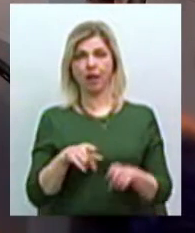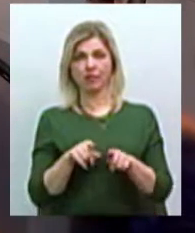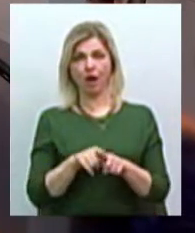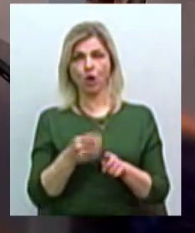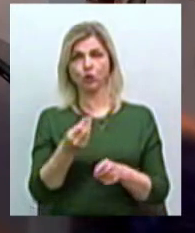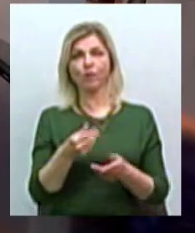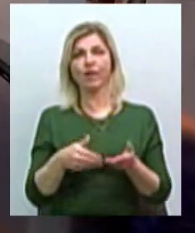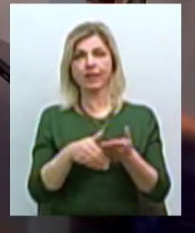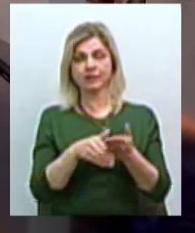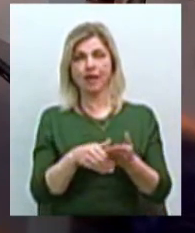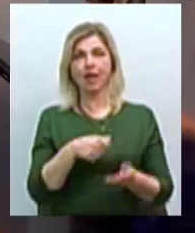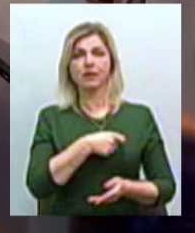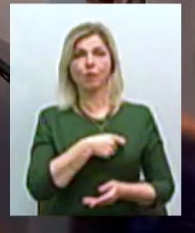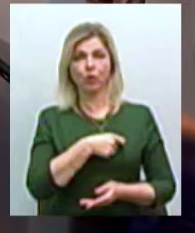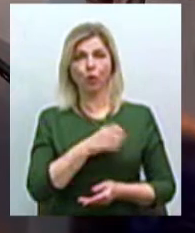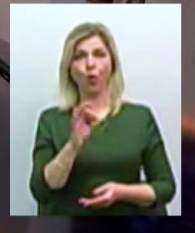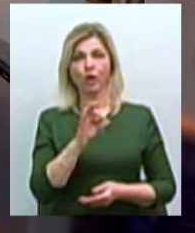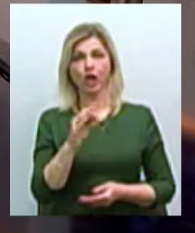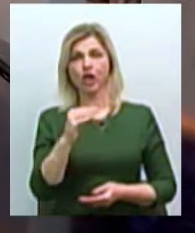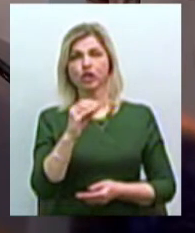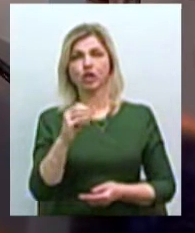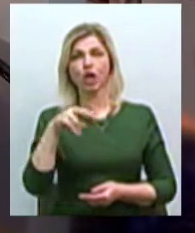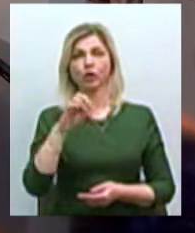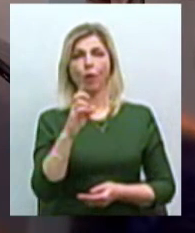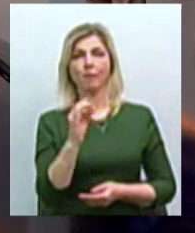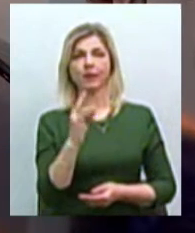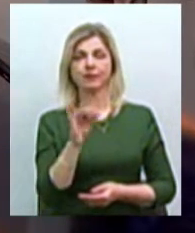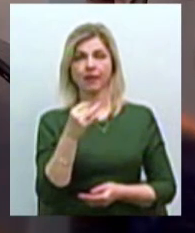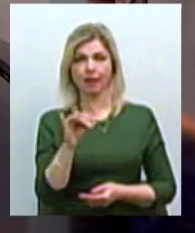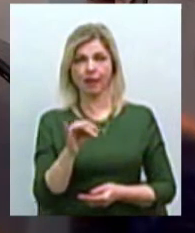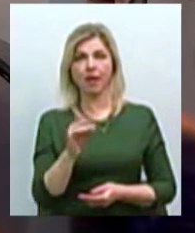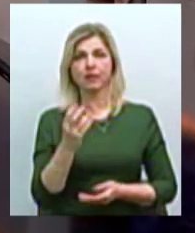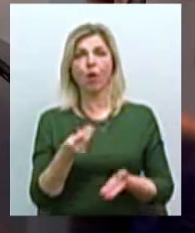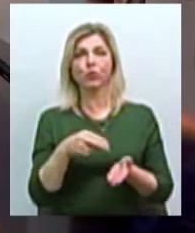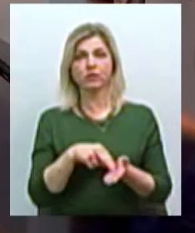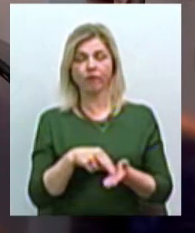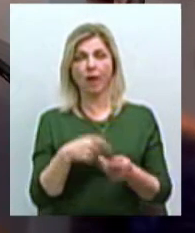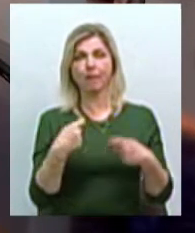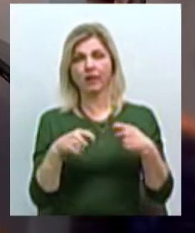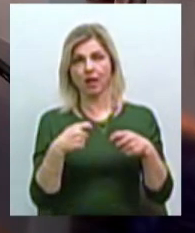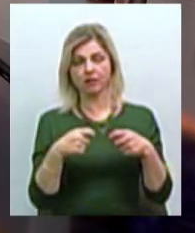задіяв депутат Олександр Жолобецький. Зокрема, на встановлення